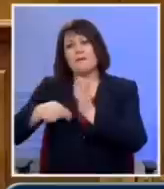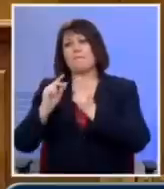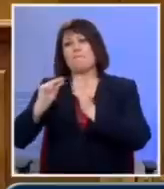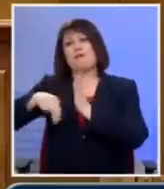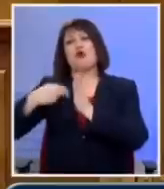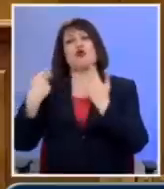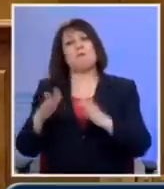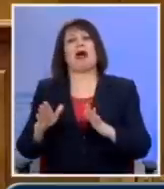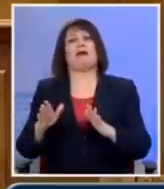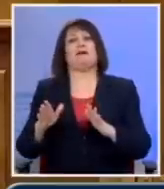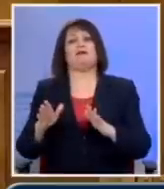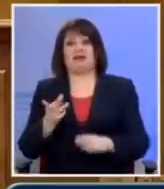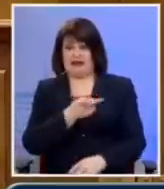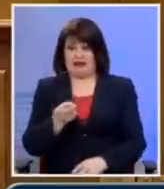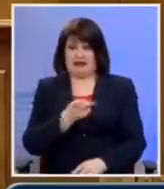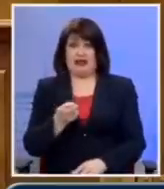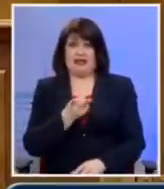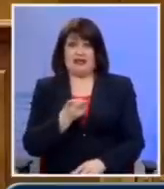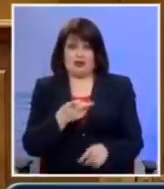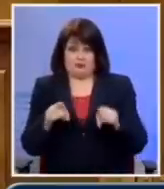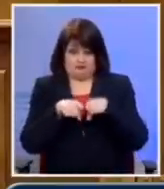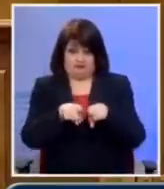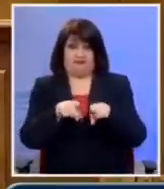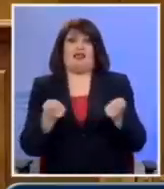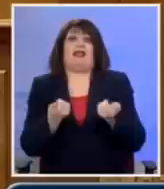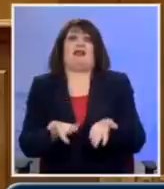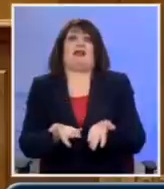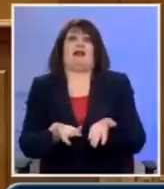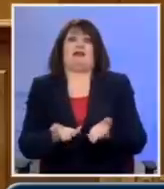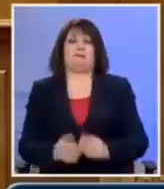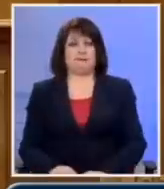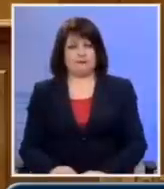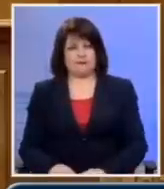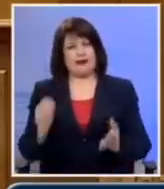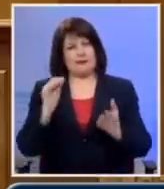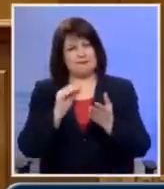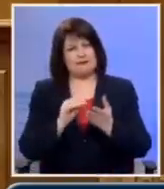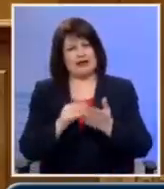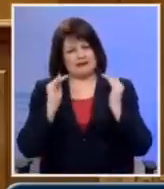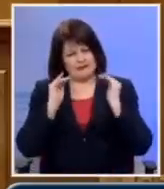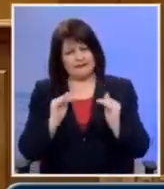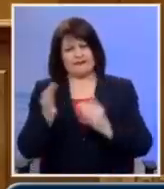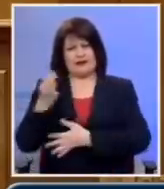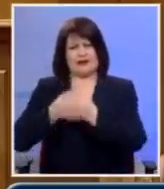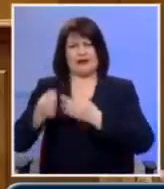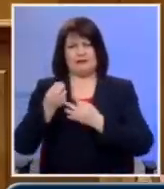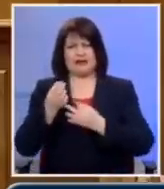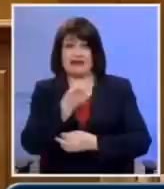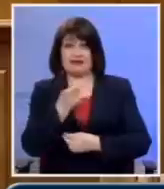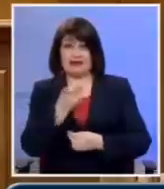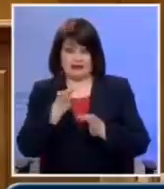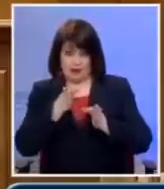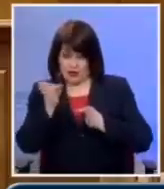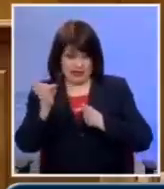μνημόνιο. Και αυτά δεν μπορεί να συμβαδίζουν. Αφού λοιπόν επαναλάβατε ότι μόνο αυτά τα δύο μπορεί να υπάρχουν